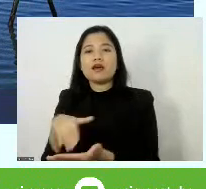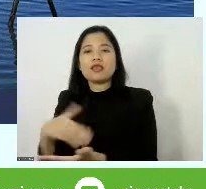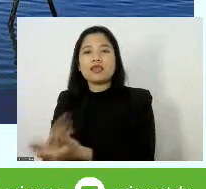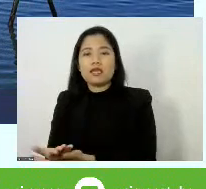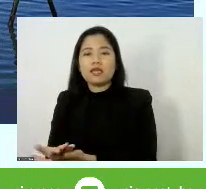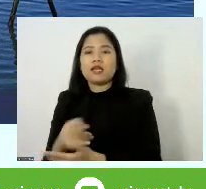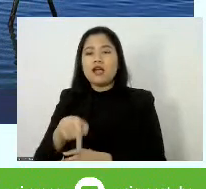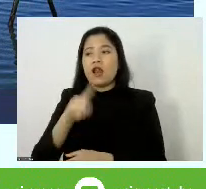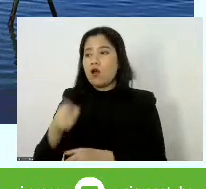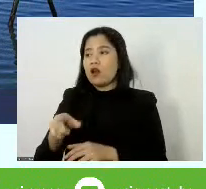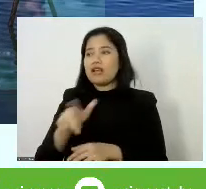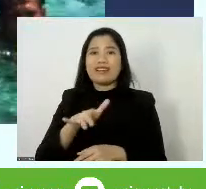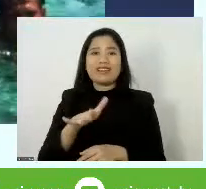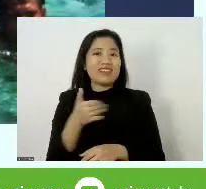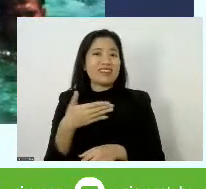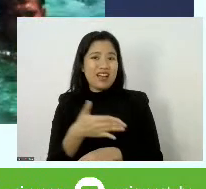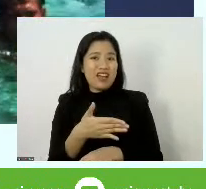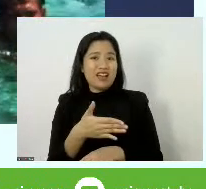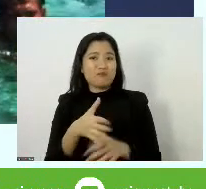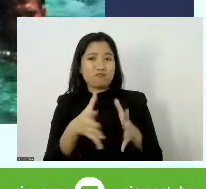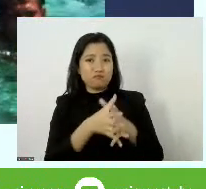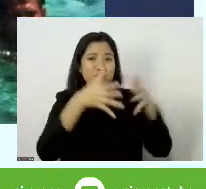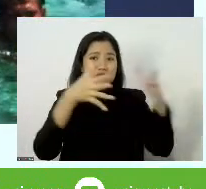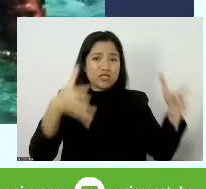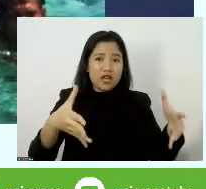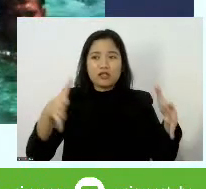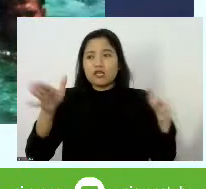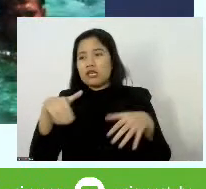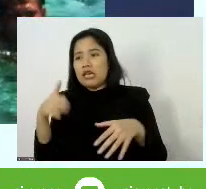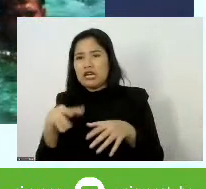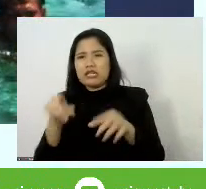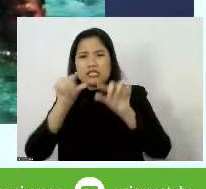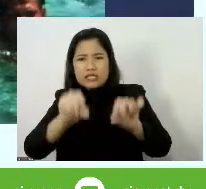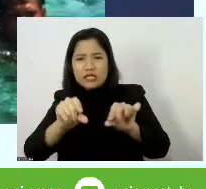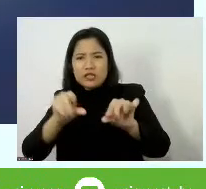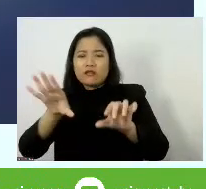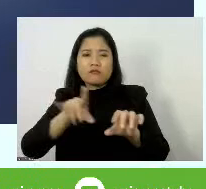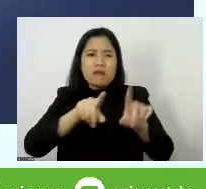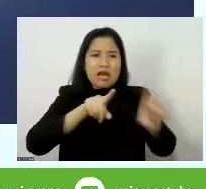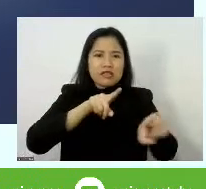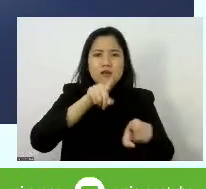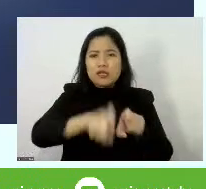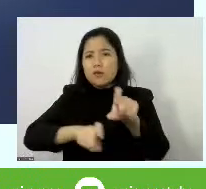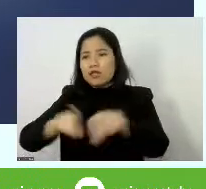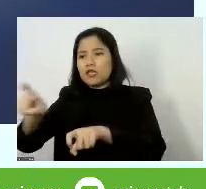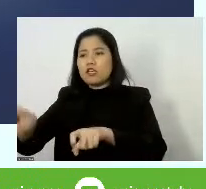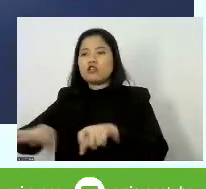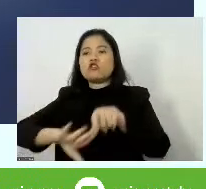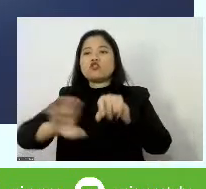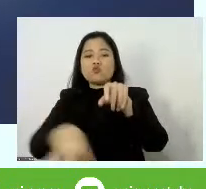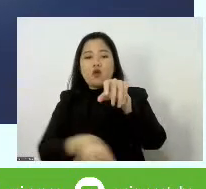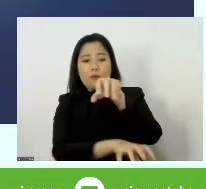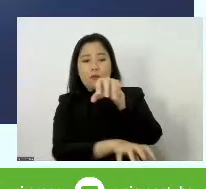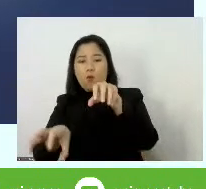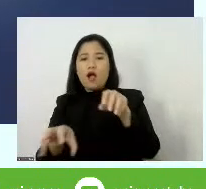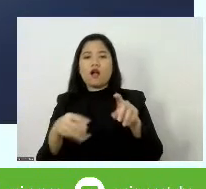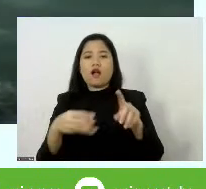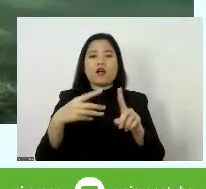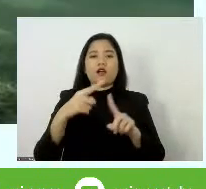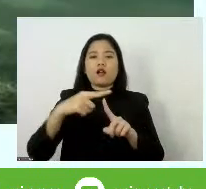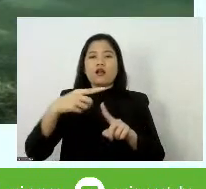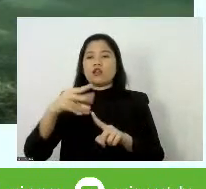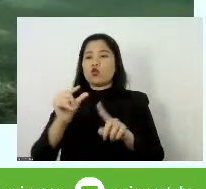ikan yang mati besar-kecil mamanya ibunya mati semua bapaknya tapi juga terumbu karang ikut mati juga kalau mereka membelahnya